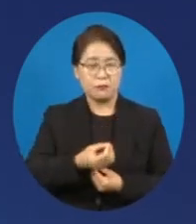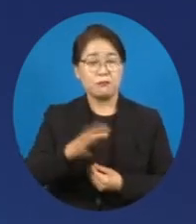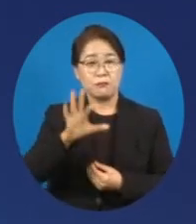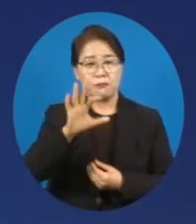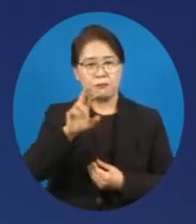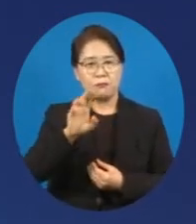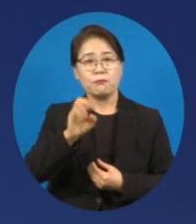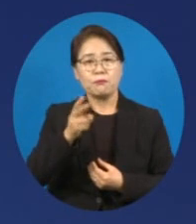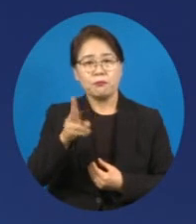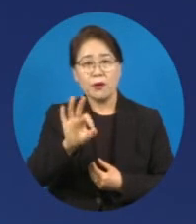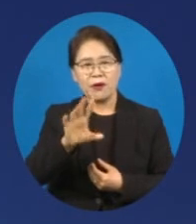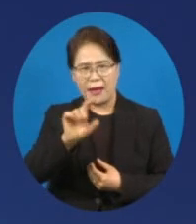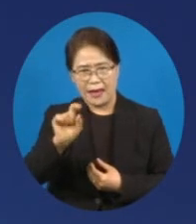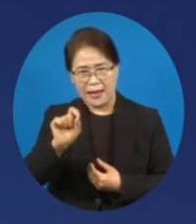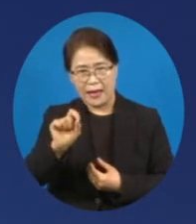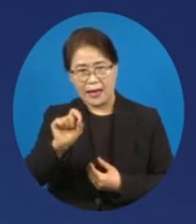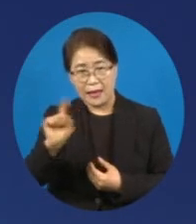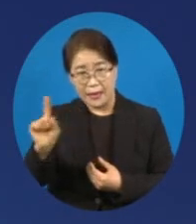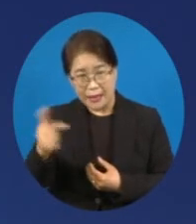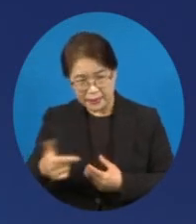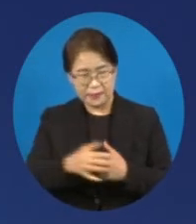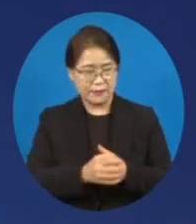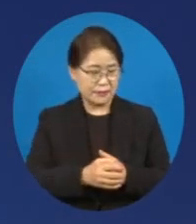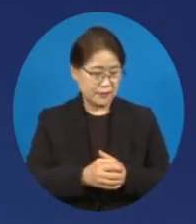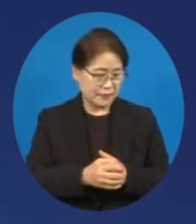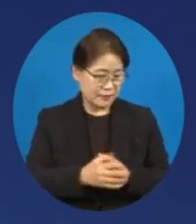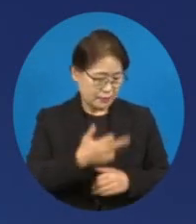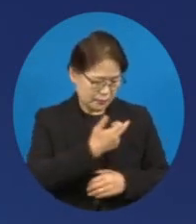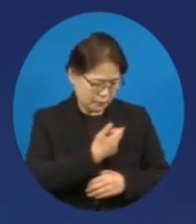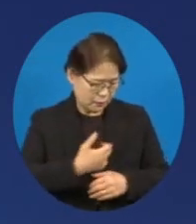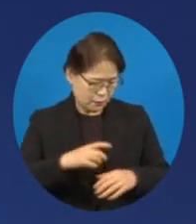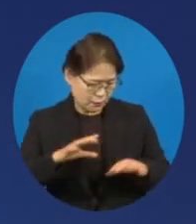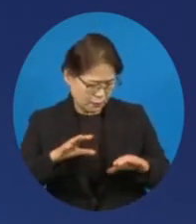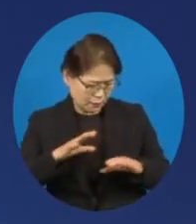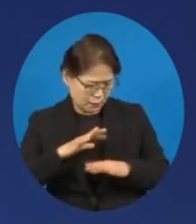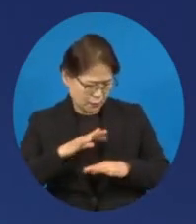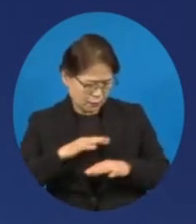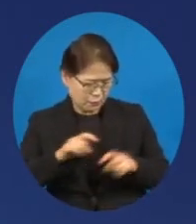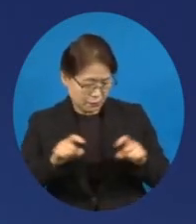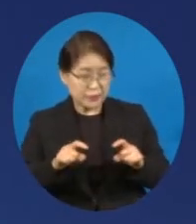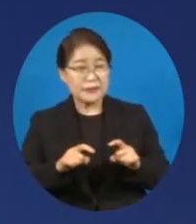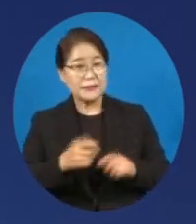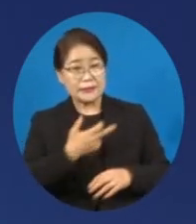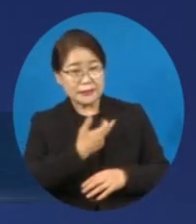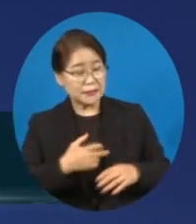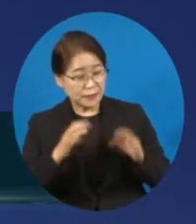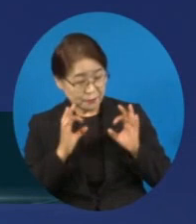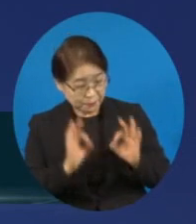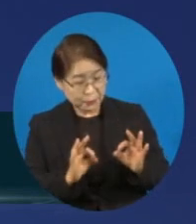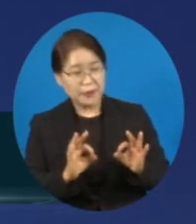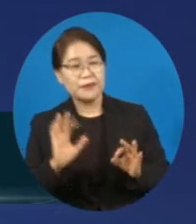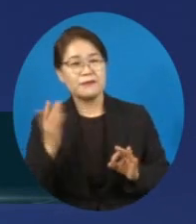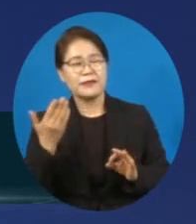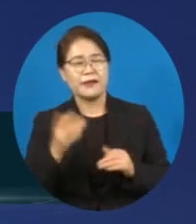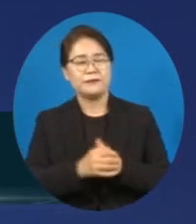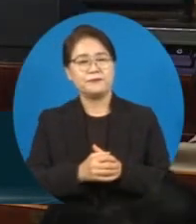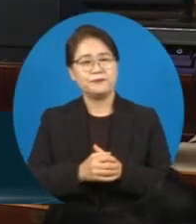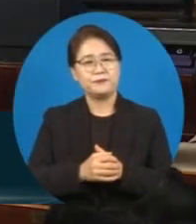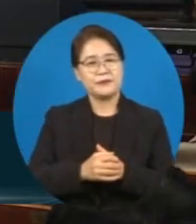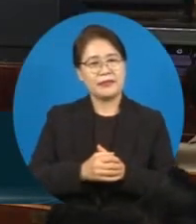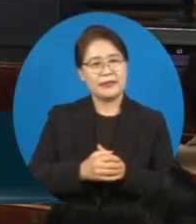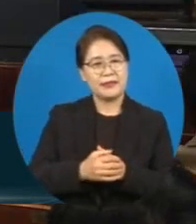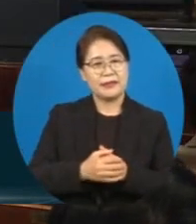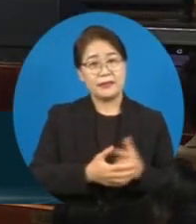먼저 본문 19절을 보게 되면 두려웠던 제자들의 모습을 볼 수 있어요 자 우리 19절 상반절의 말씀을 함께 읽겠습니다